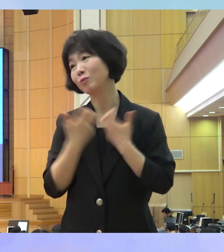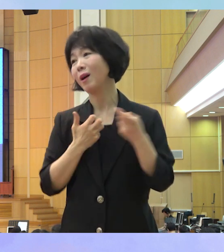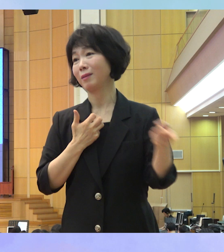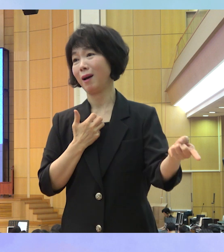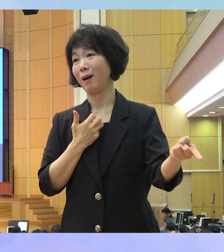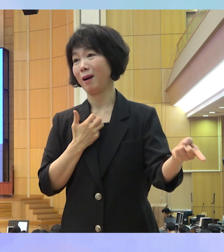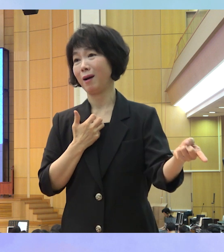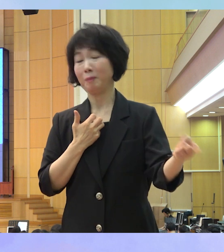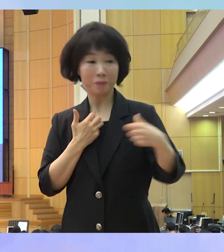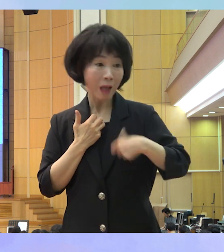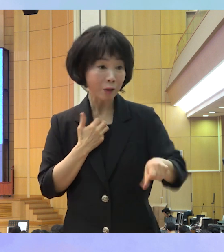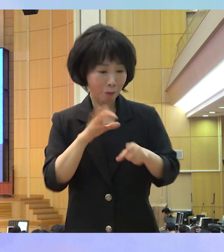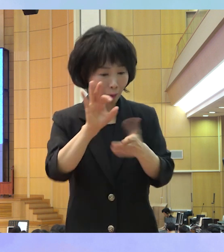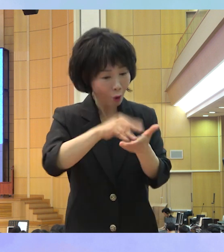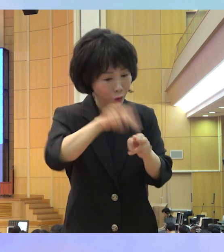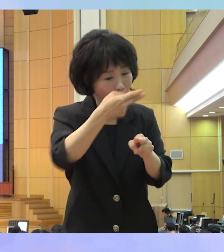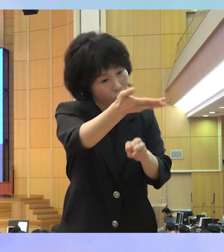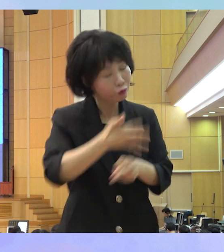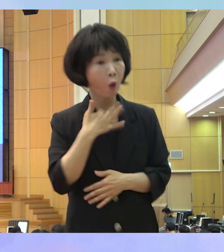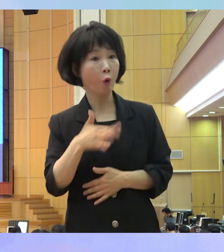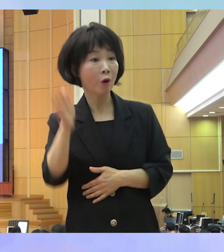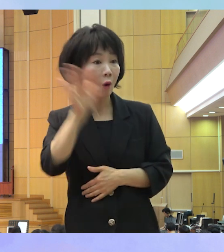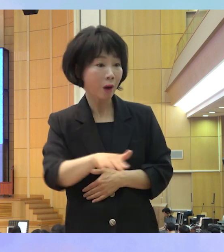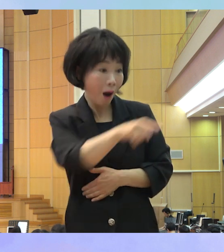뭐 차 사드리고 이런 것도 아니에요.